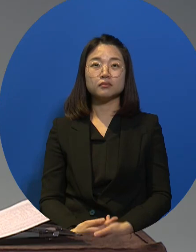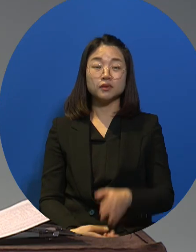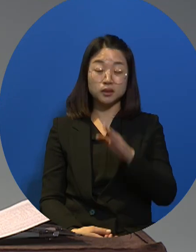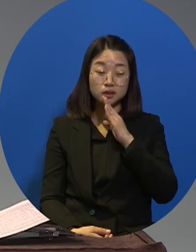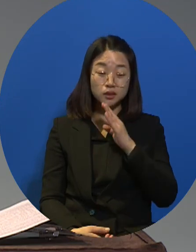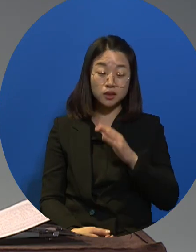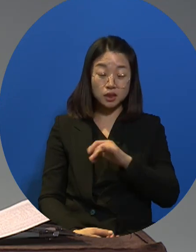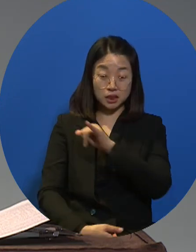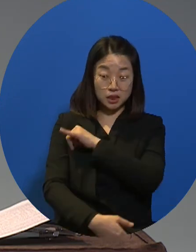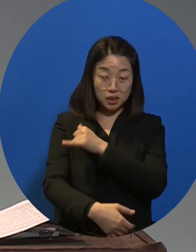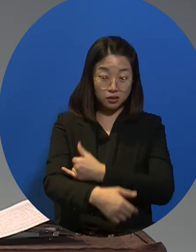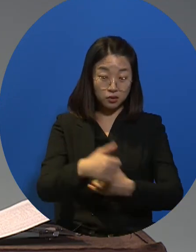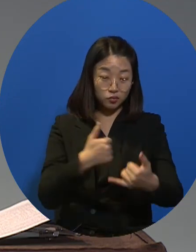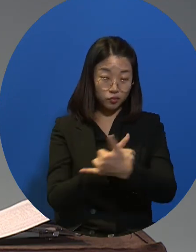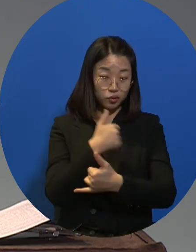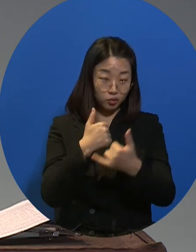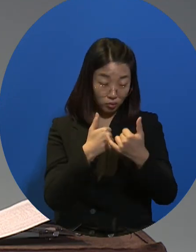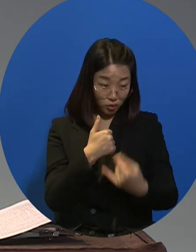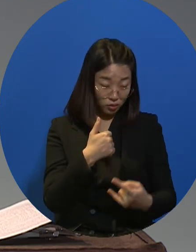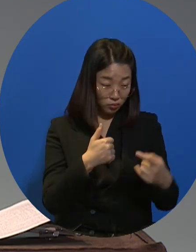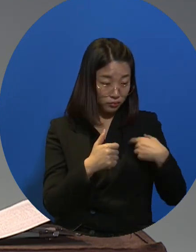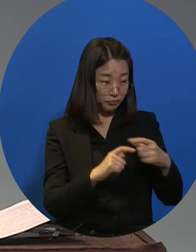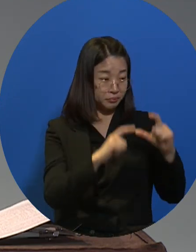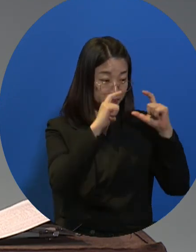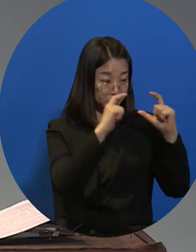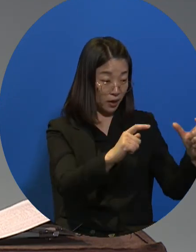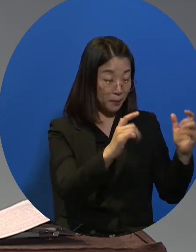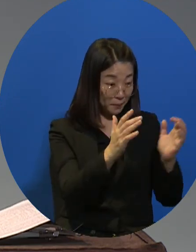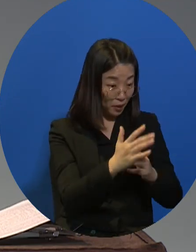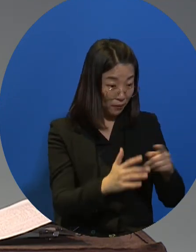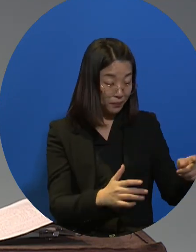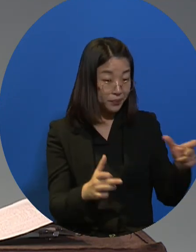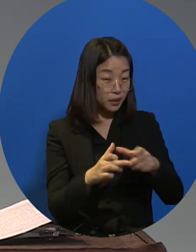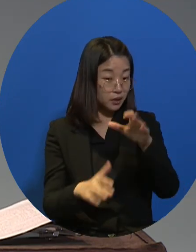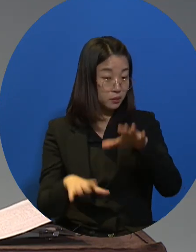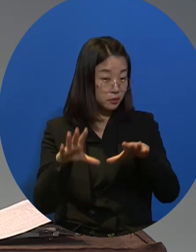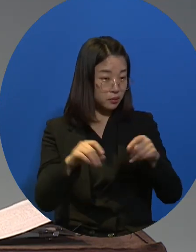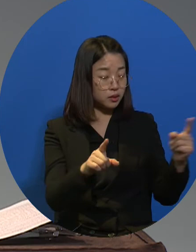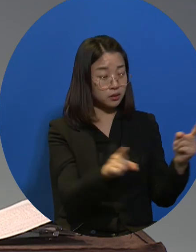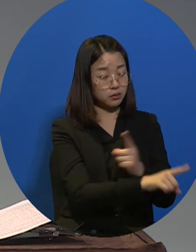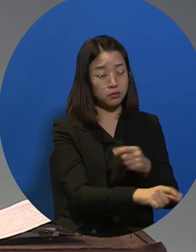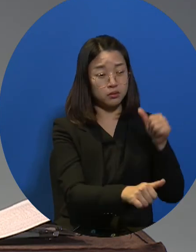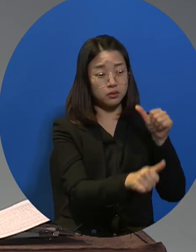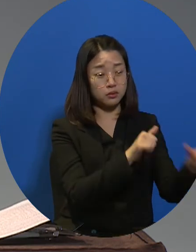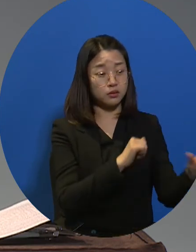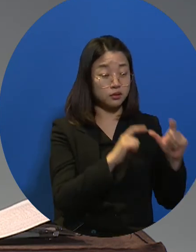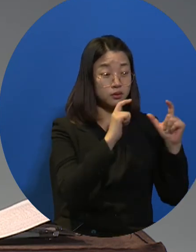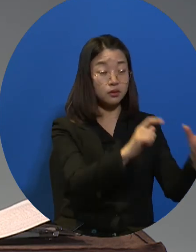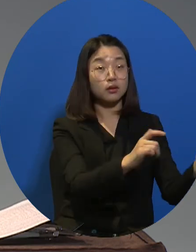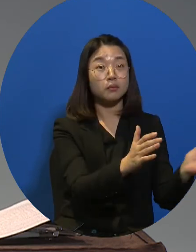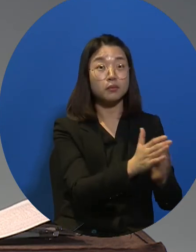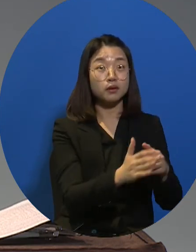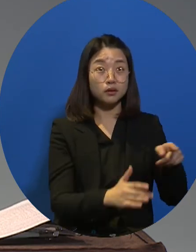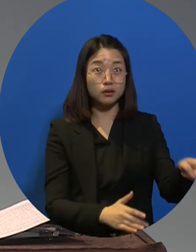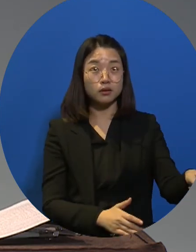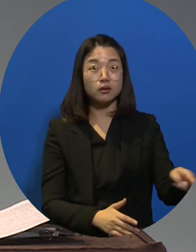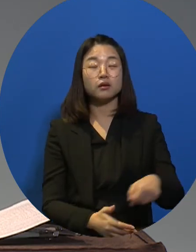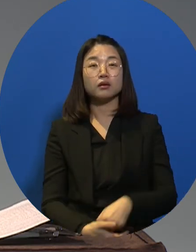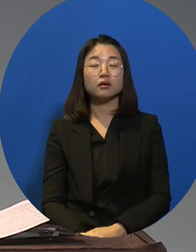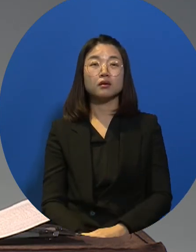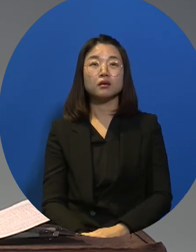인권위가 이제 권고를 했을 경우에는 장애차별금지법상 시정명령을 통해서 권리가 구제가